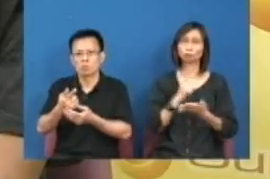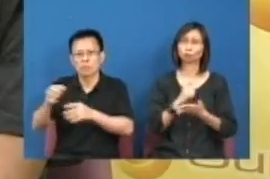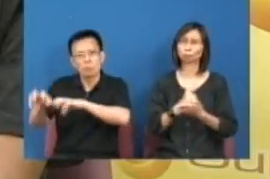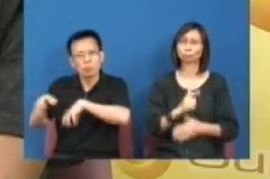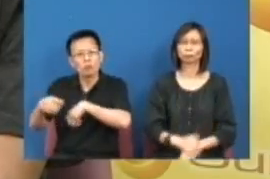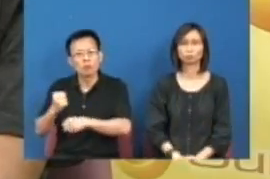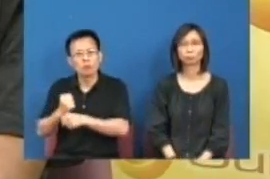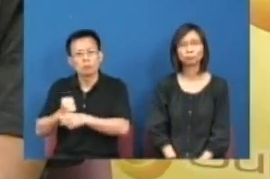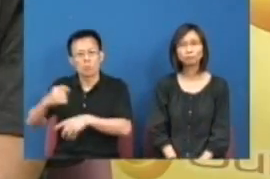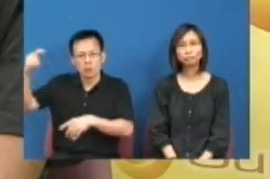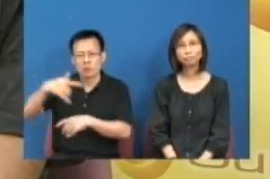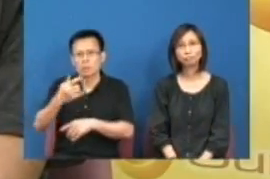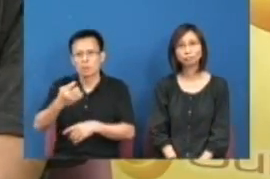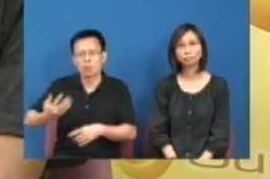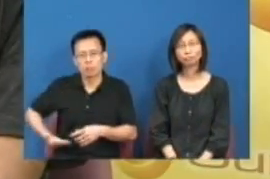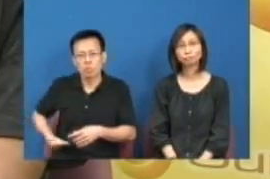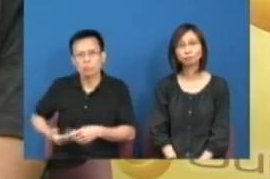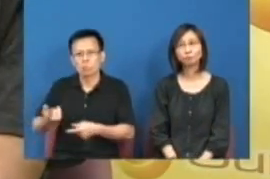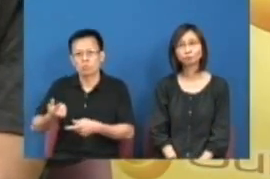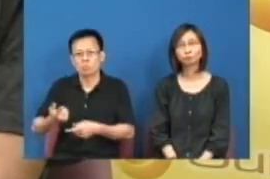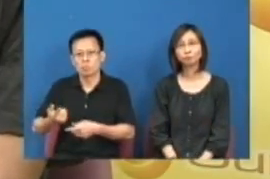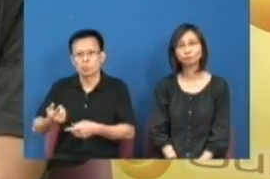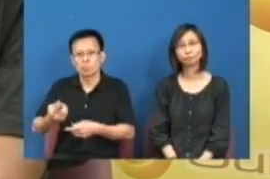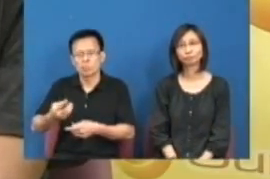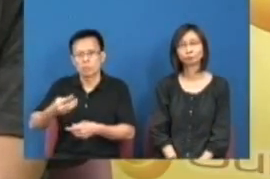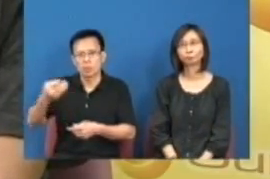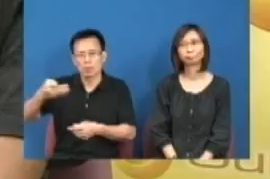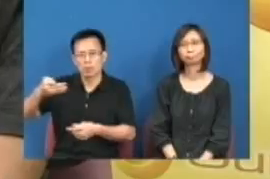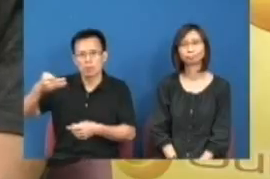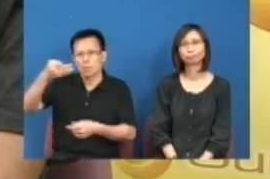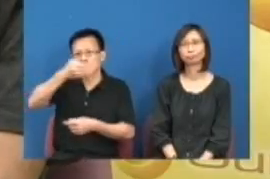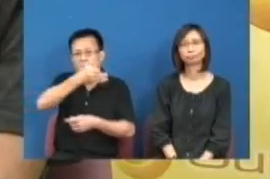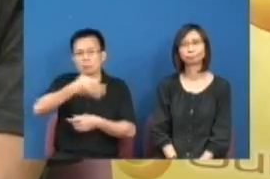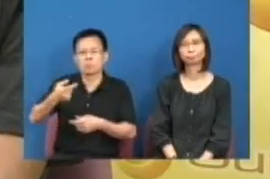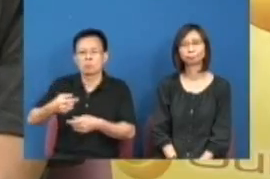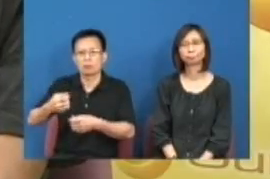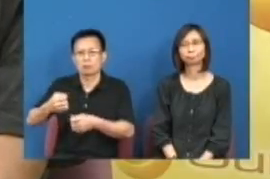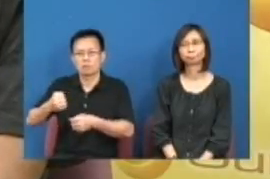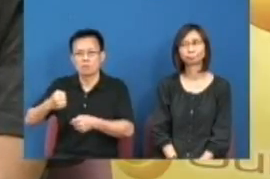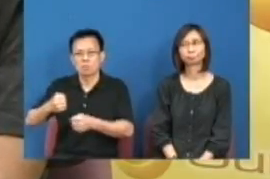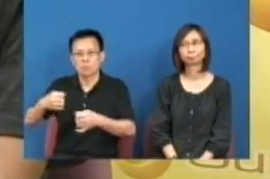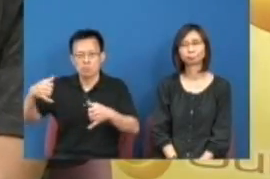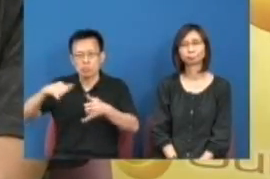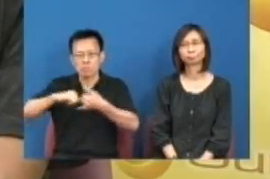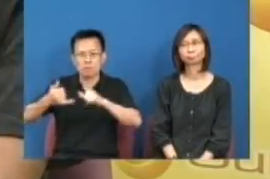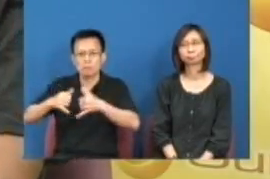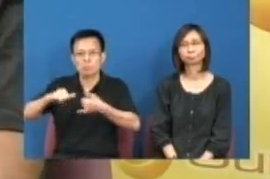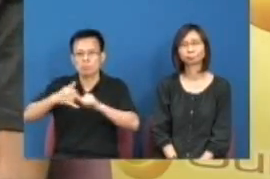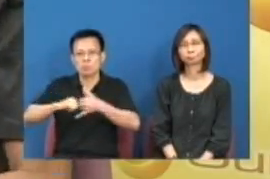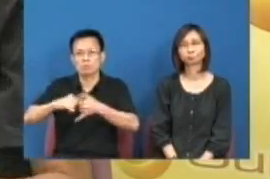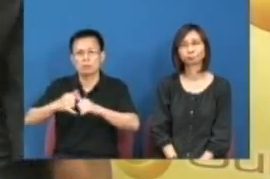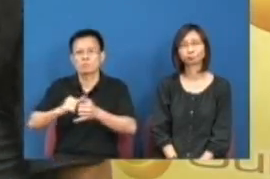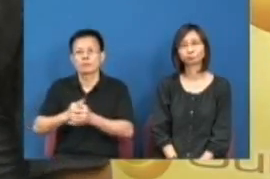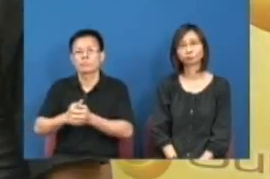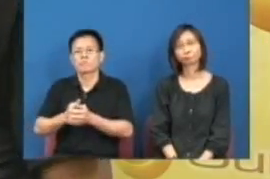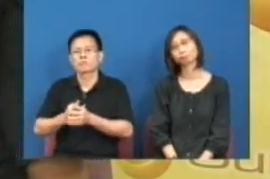喺廣東省咁，你嗱潮州打起上嚟又係四川民工，呢個增城打起上嚟又四川民工，咁其實即